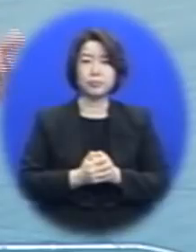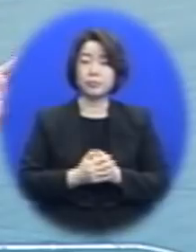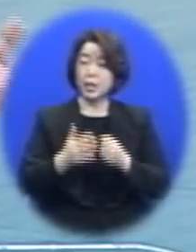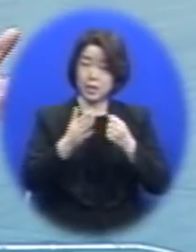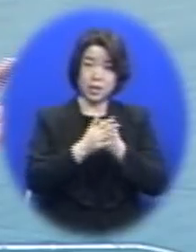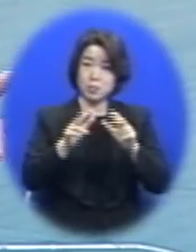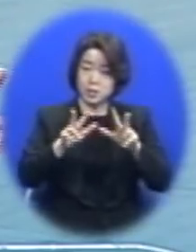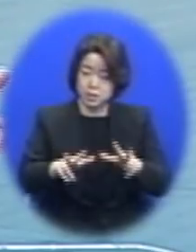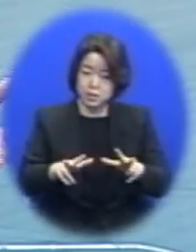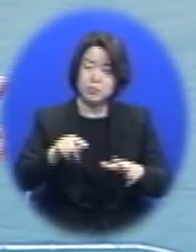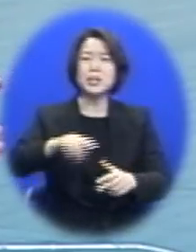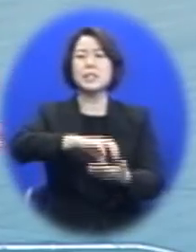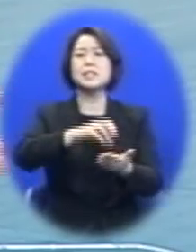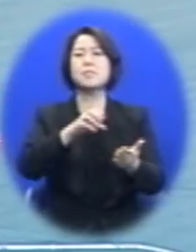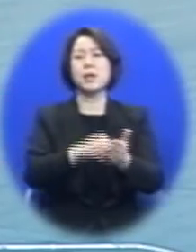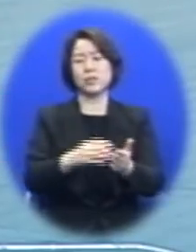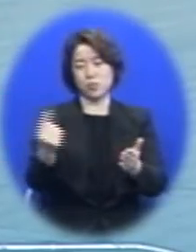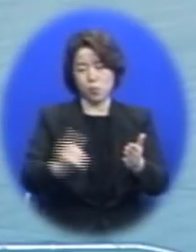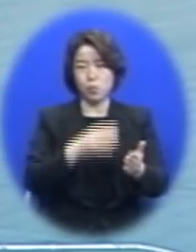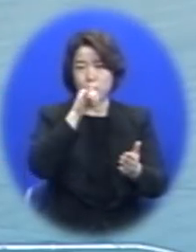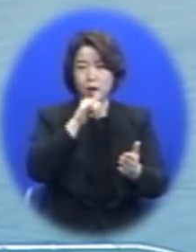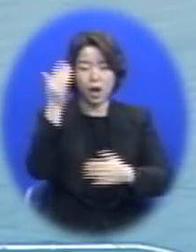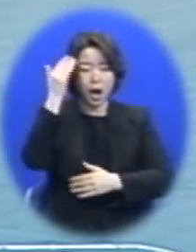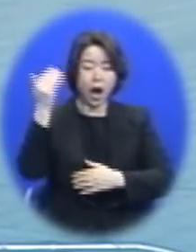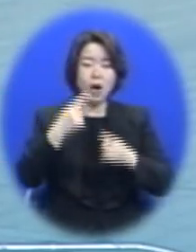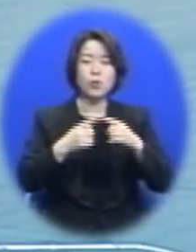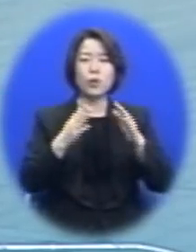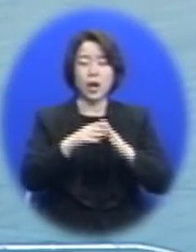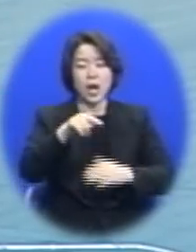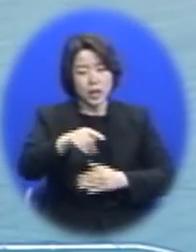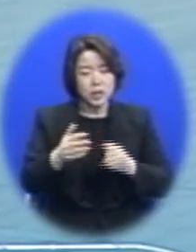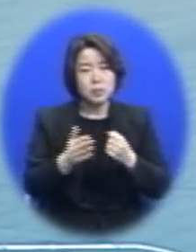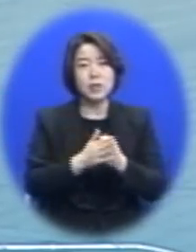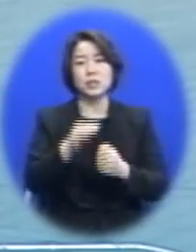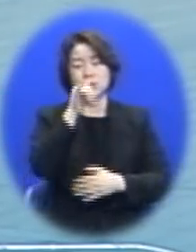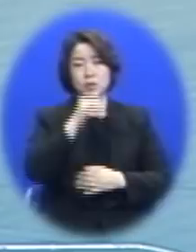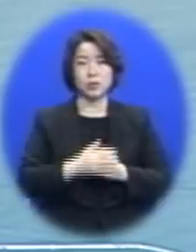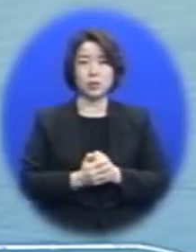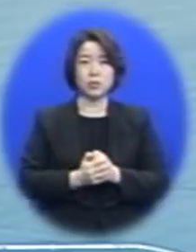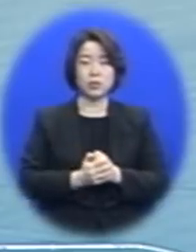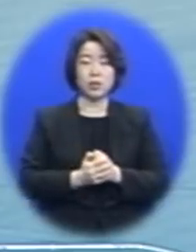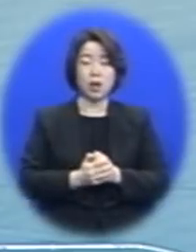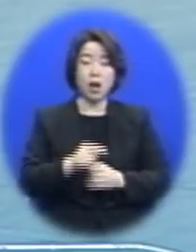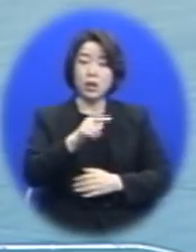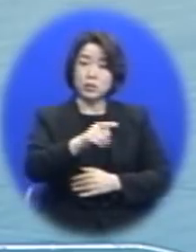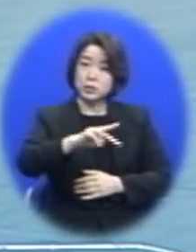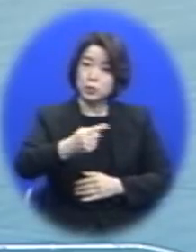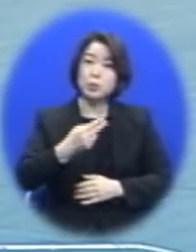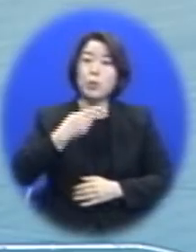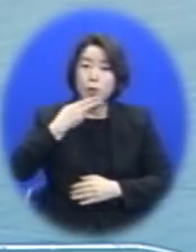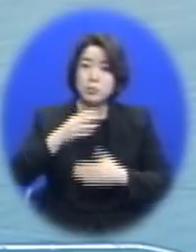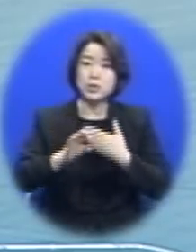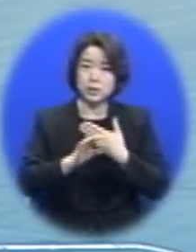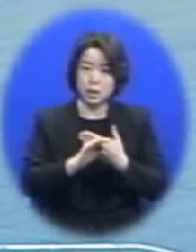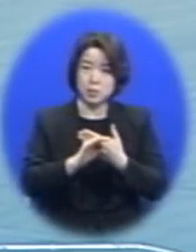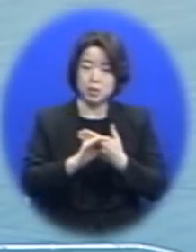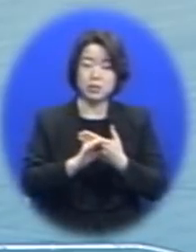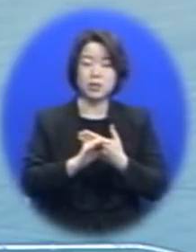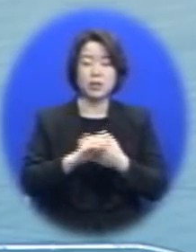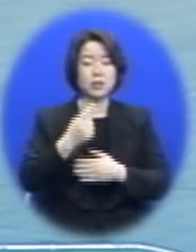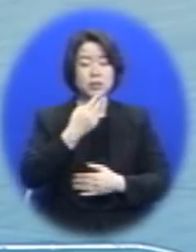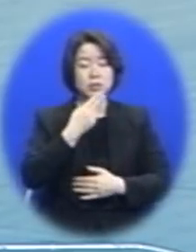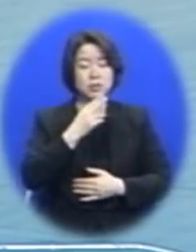그래서 지금 이만큼 일할 수 있는 거야 한국 교회가 그 마저도 없었다면 이런 정말